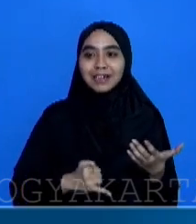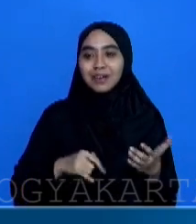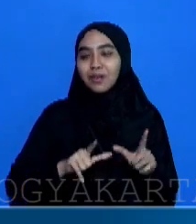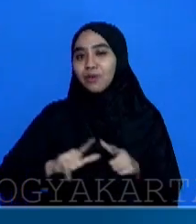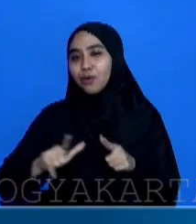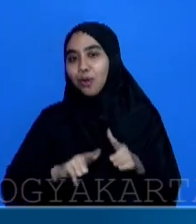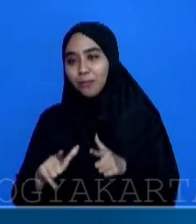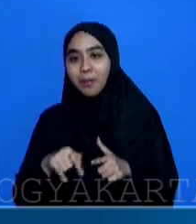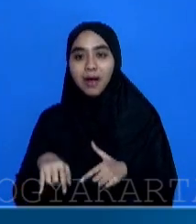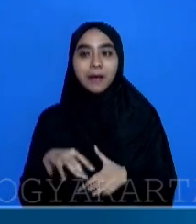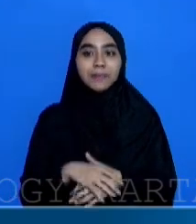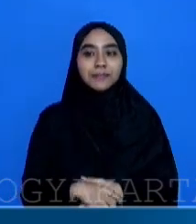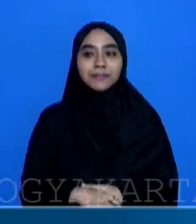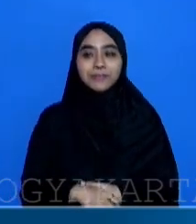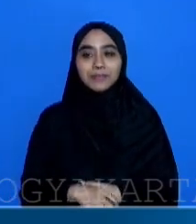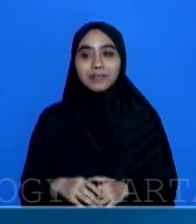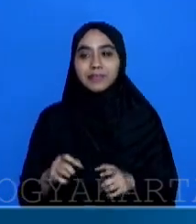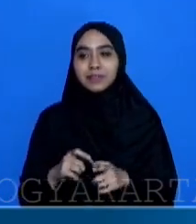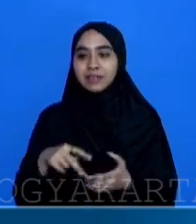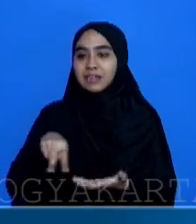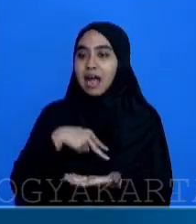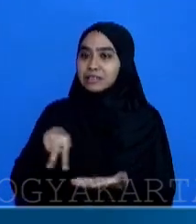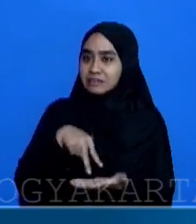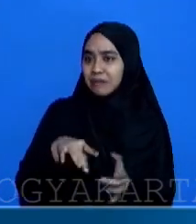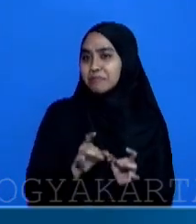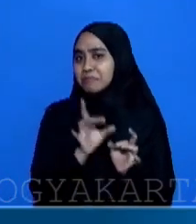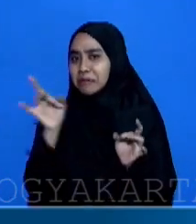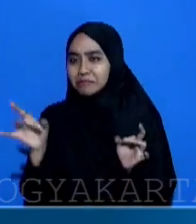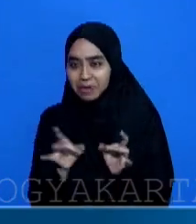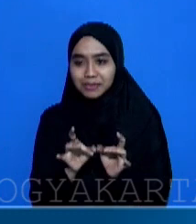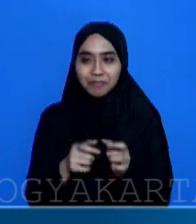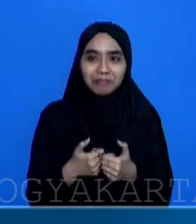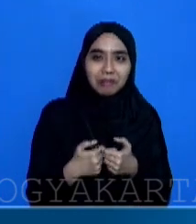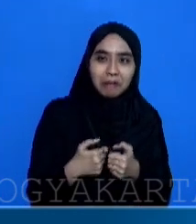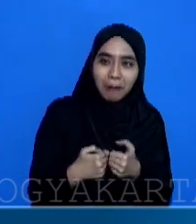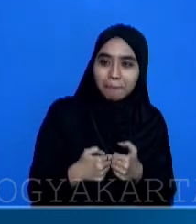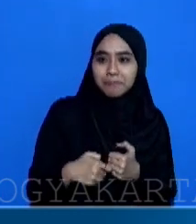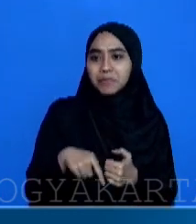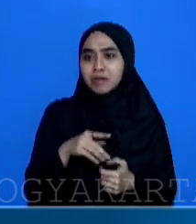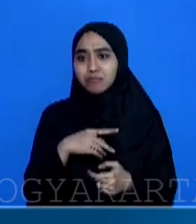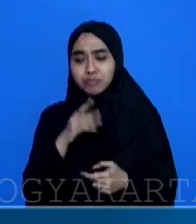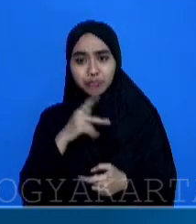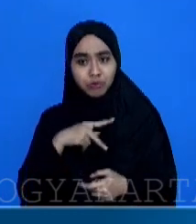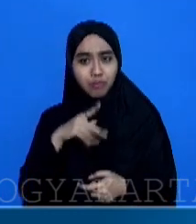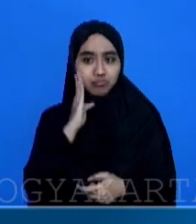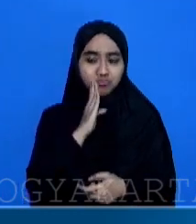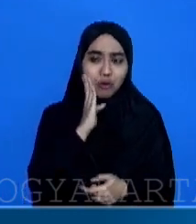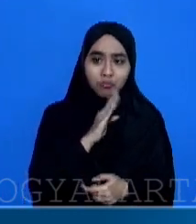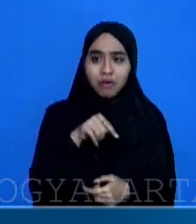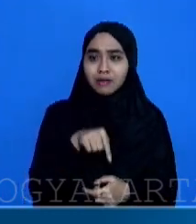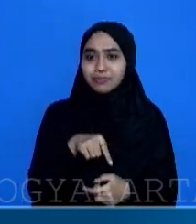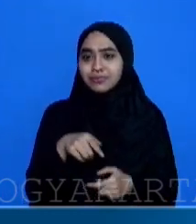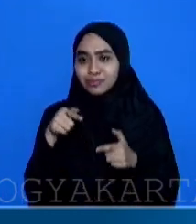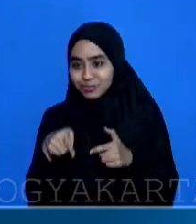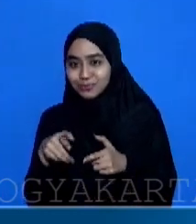Competition dan lomba mobile Legend para peserta yang didominasi kalangan remaja milenial ini